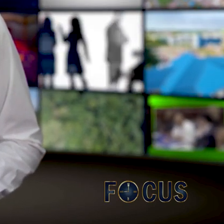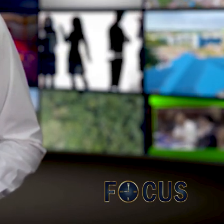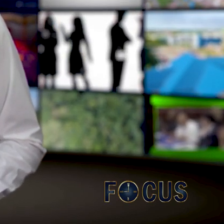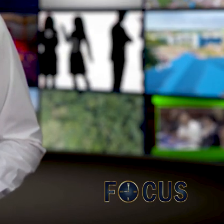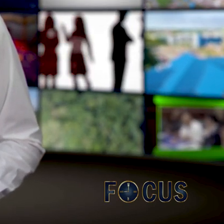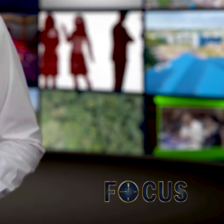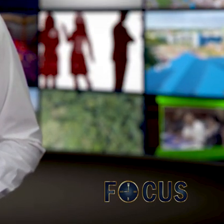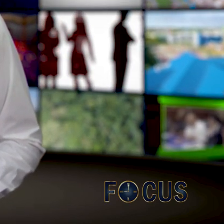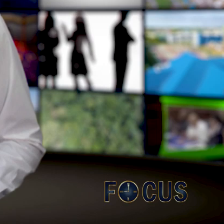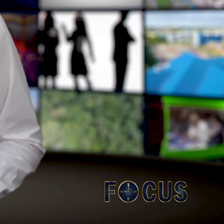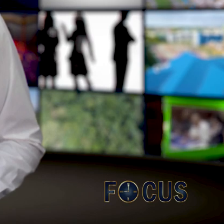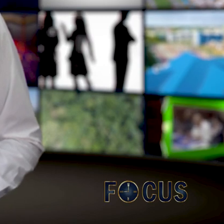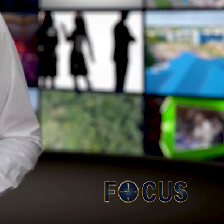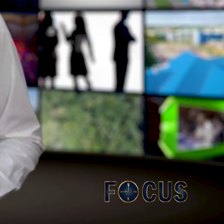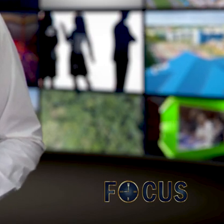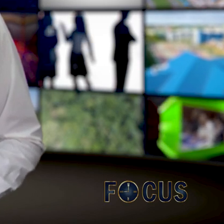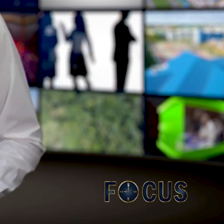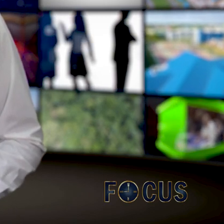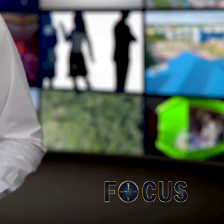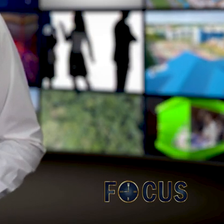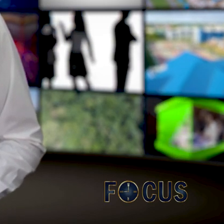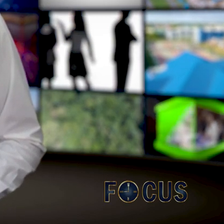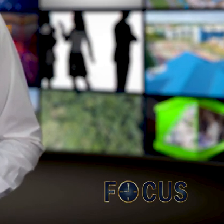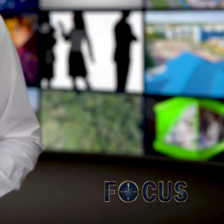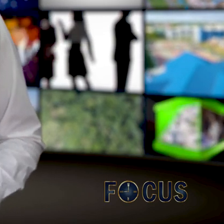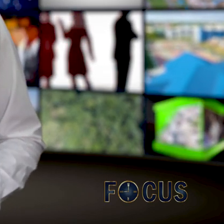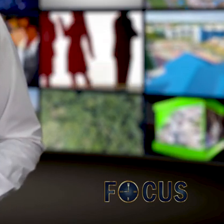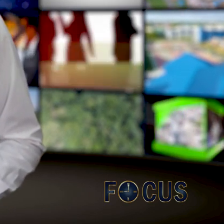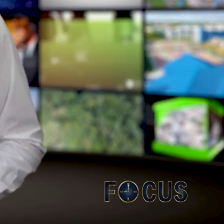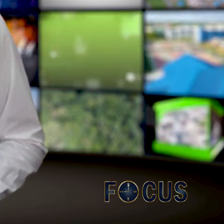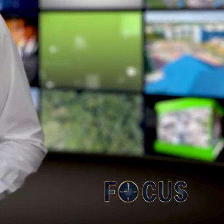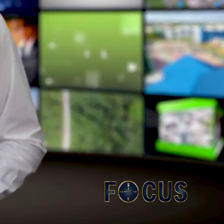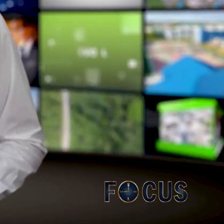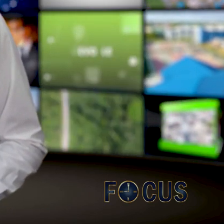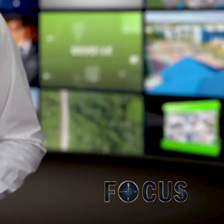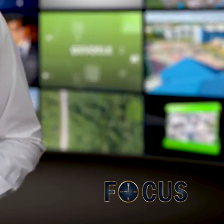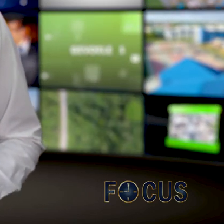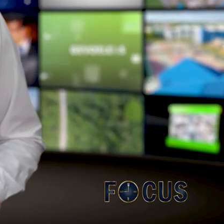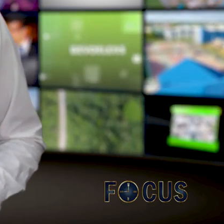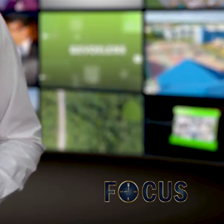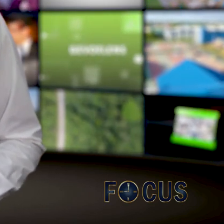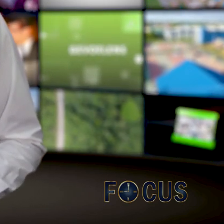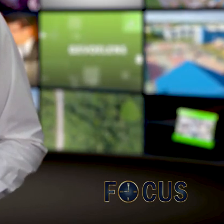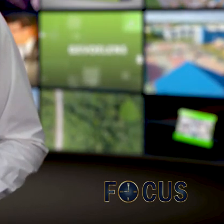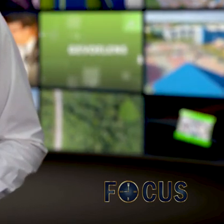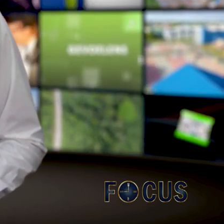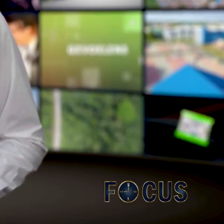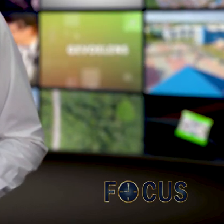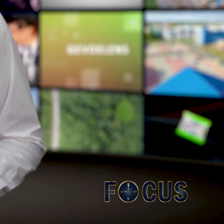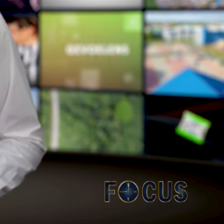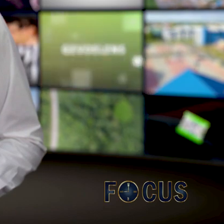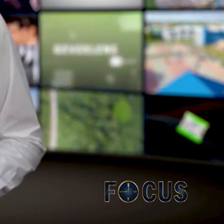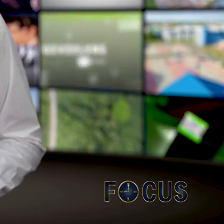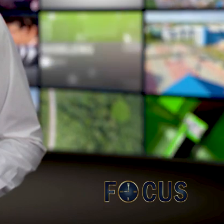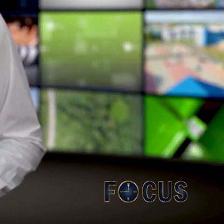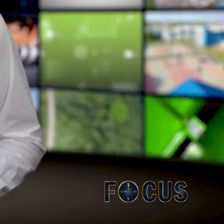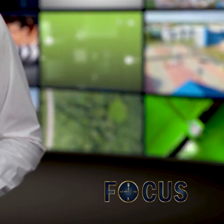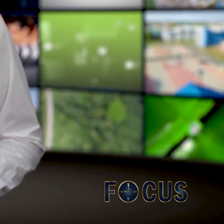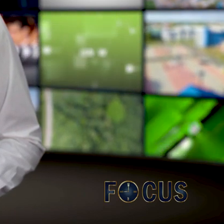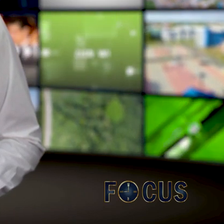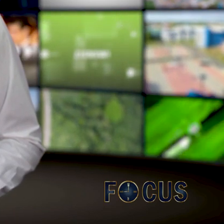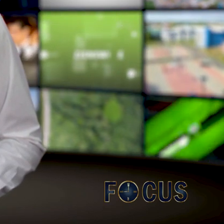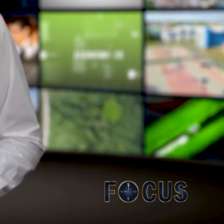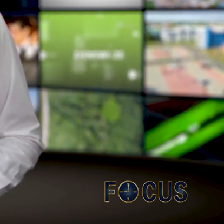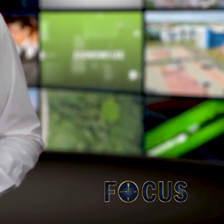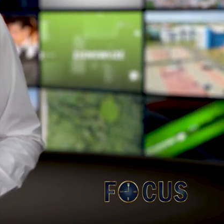overmachtssituatie door COVID-19. We zullen te zijner tijd een inhaalmanoeuvre doen. Niemand kan eromheen. We zitten allemaal met